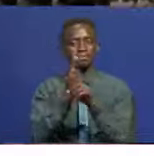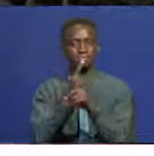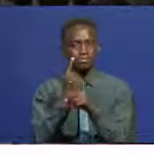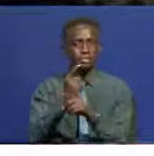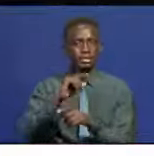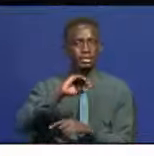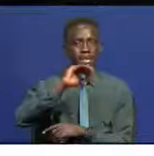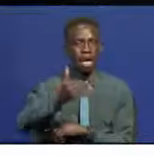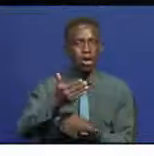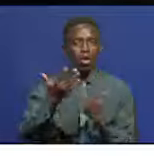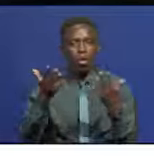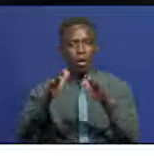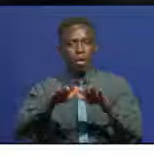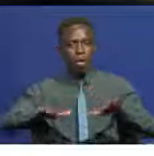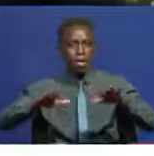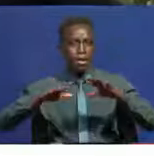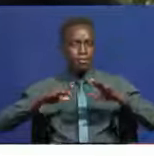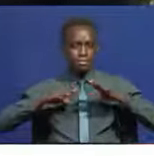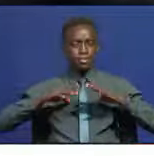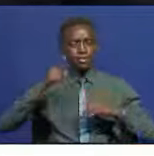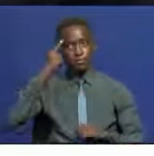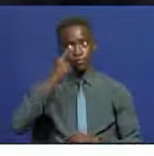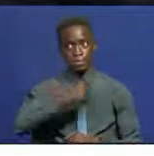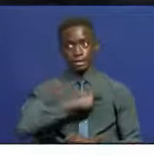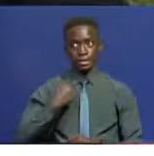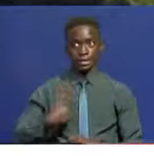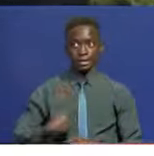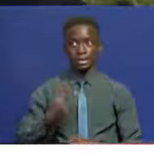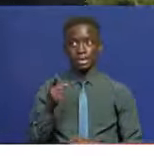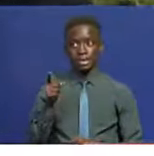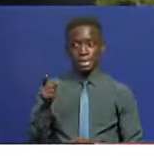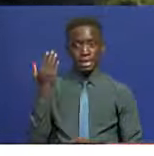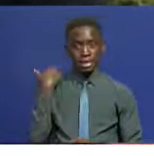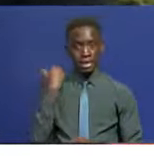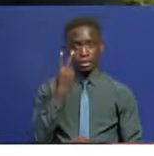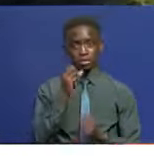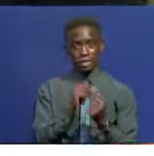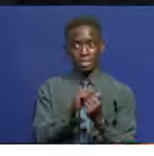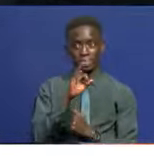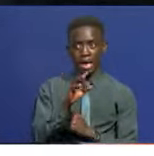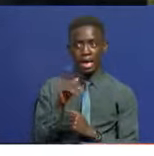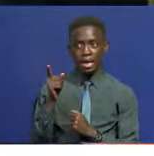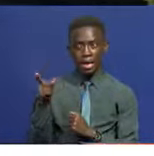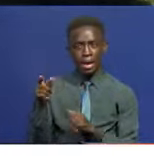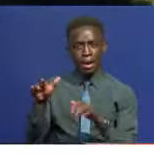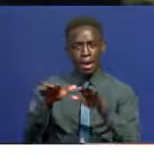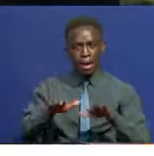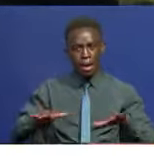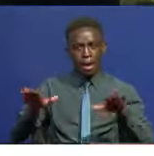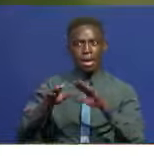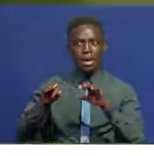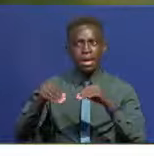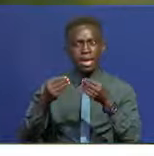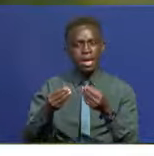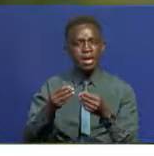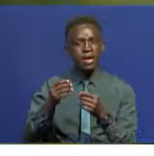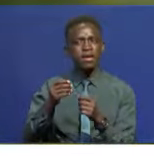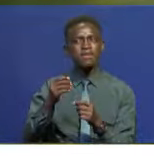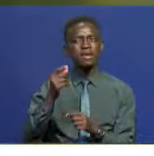Mwaka 2013, bustani hii ilipewa alama ya juu zaidi ya 5A